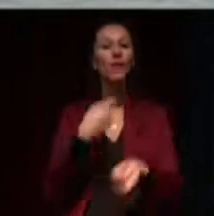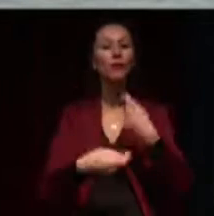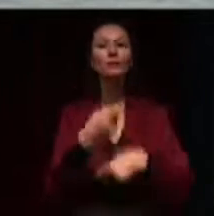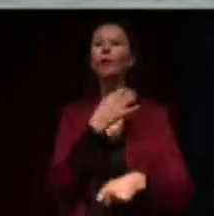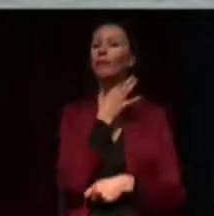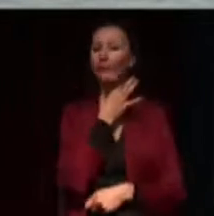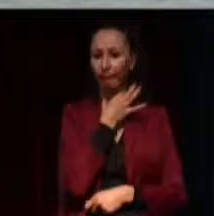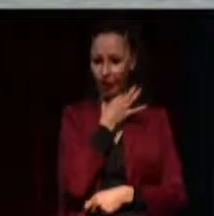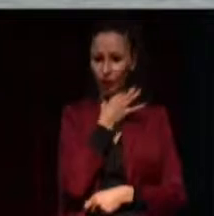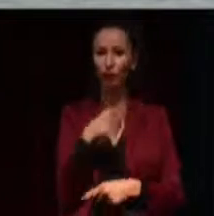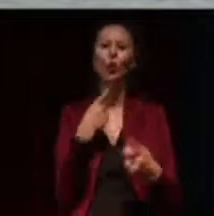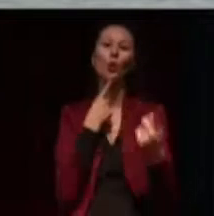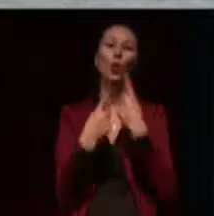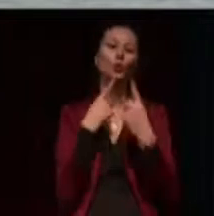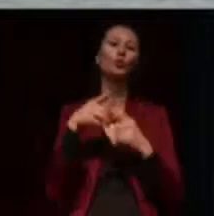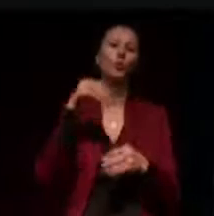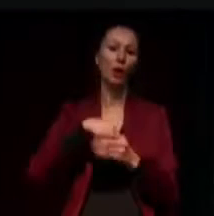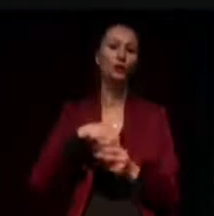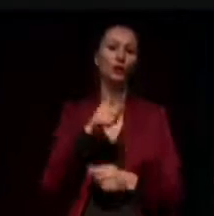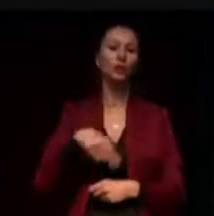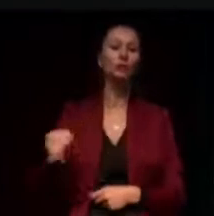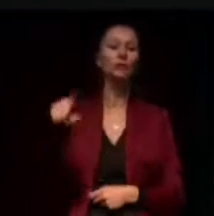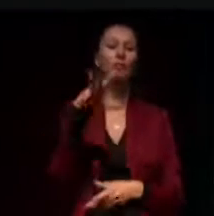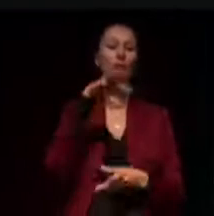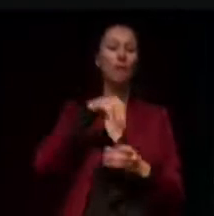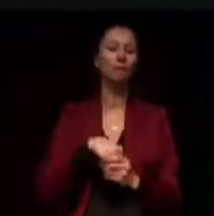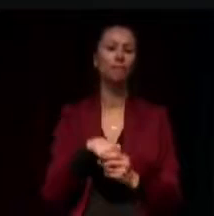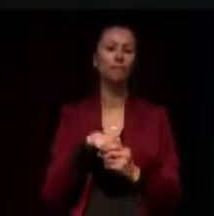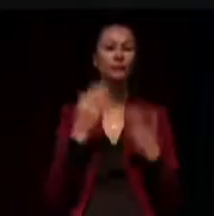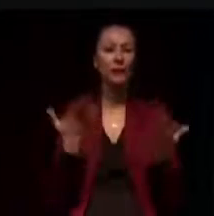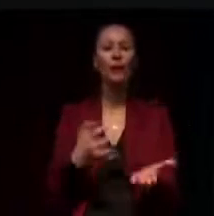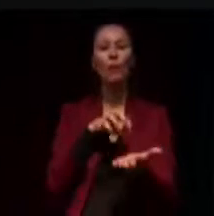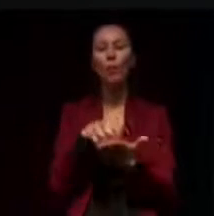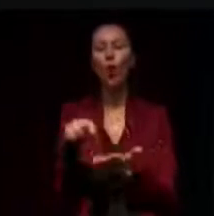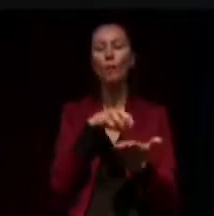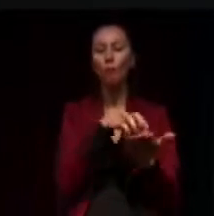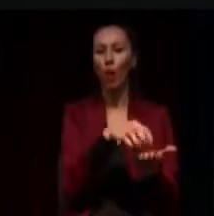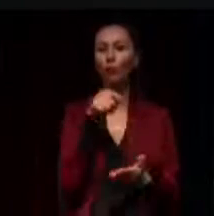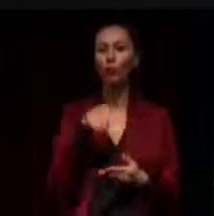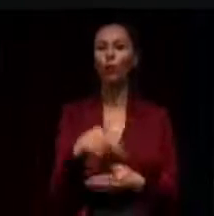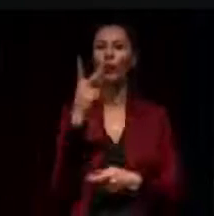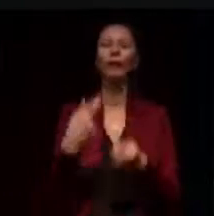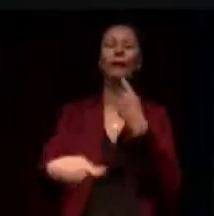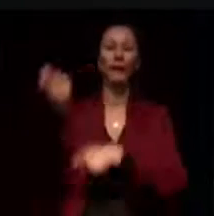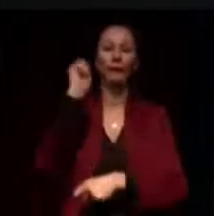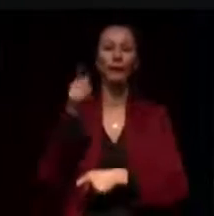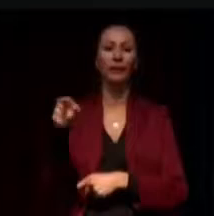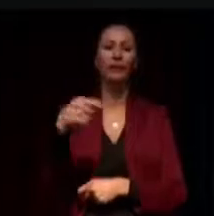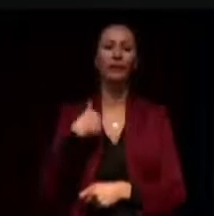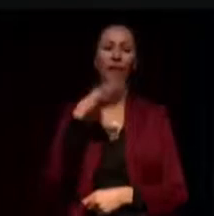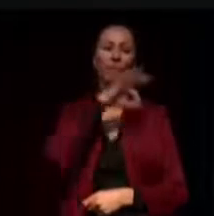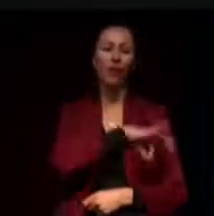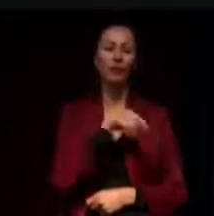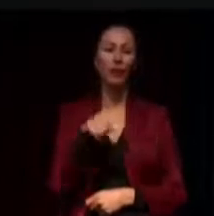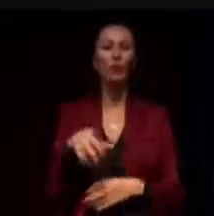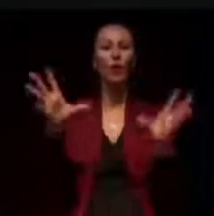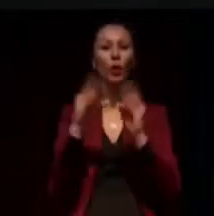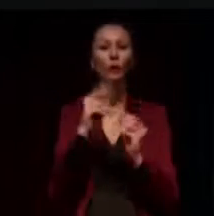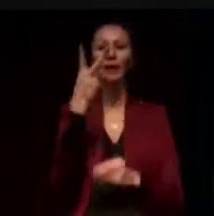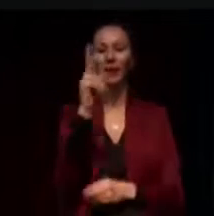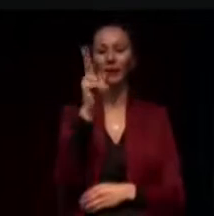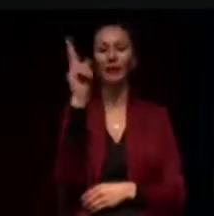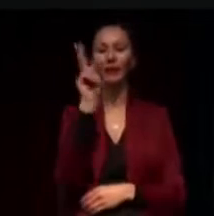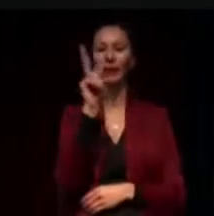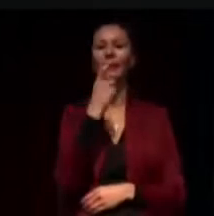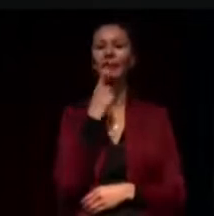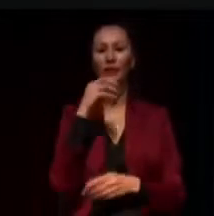finansman ihtiyacı ve konuşmaları içindir. Ve zaten bölüm bölümde bu kredilerden faydalanmaktayız. Toplam